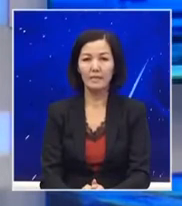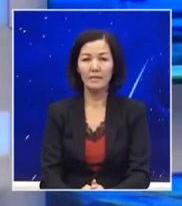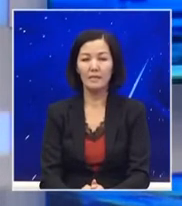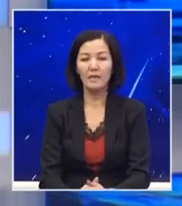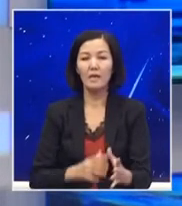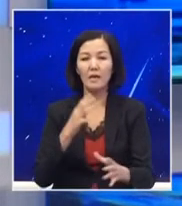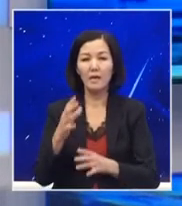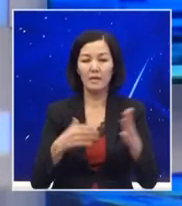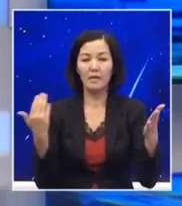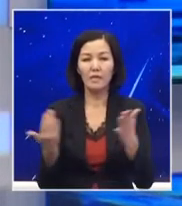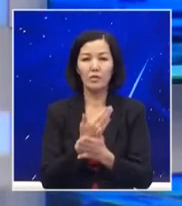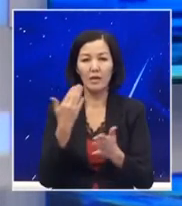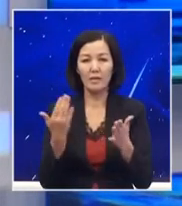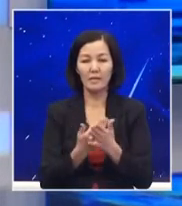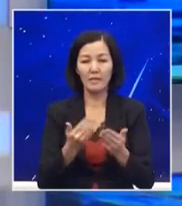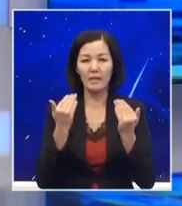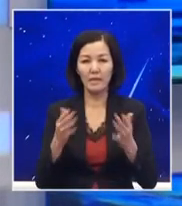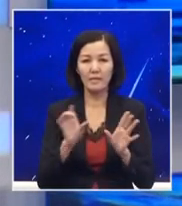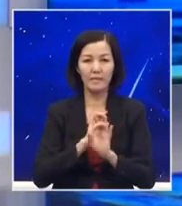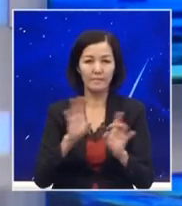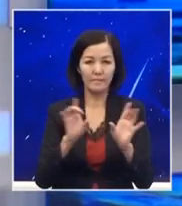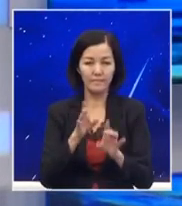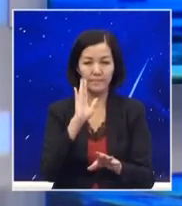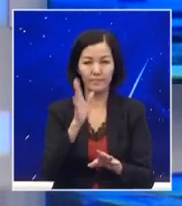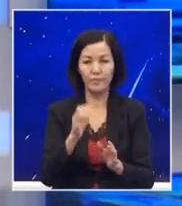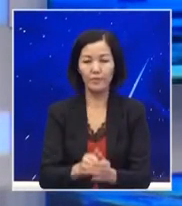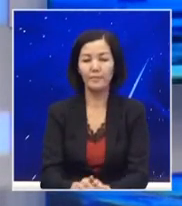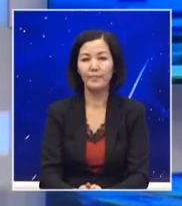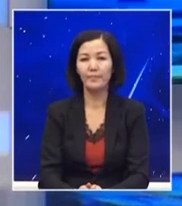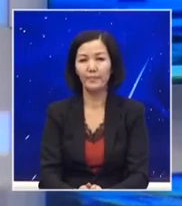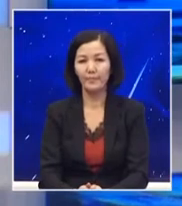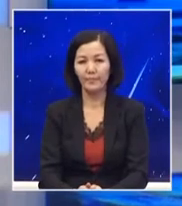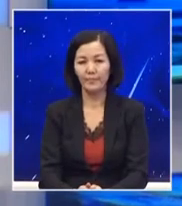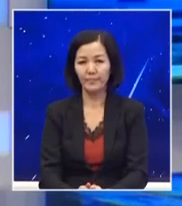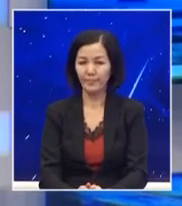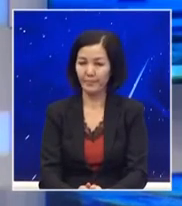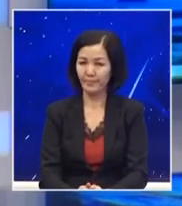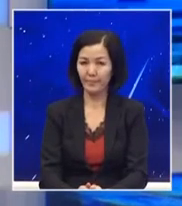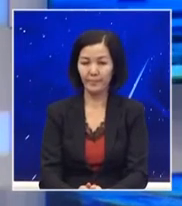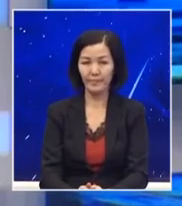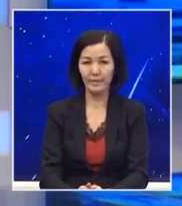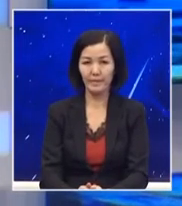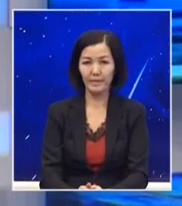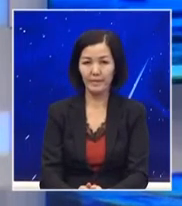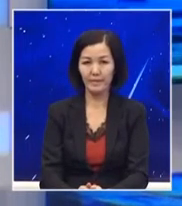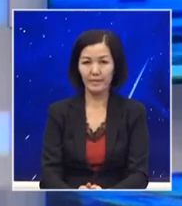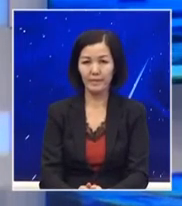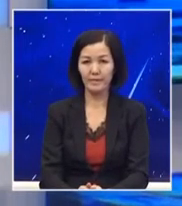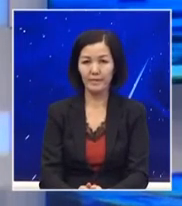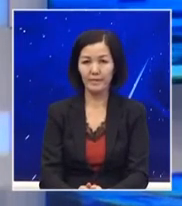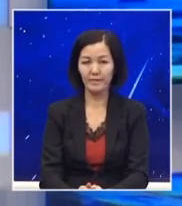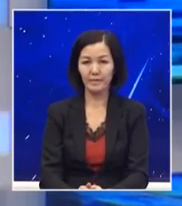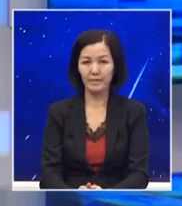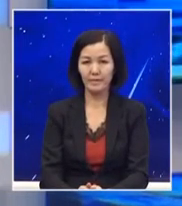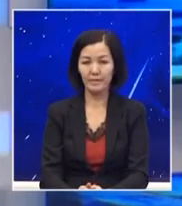Әлемнен бірер ақпары, Башқұртстанда қарттар үйі өртеніп, 11 адам қаза тапты. Ал ақшта жабайы күзеннен коронавирус анықталды.